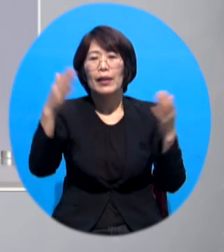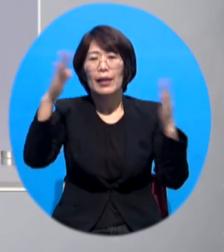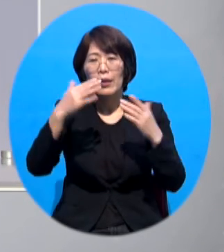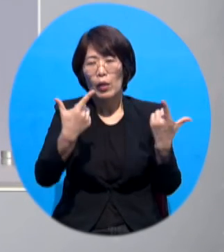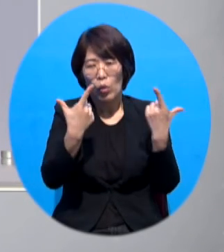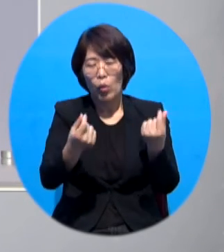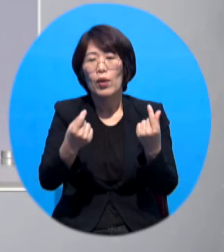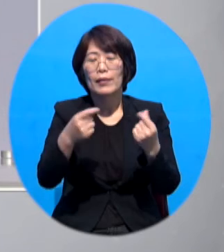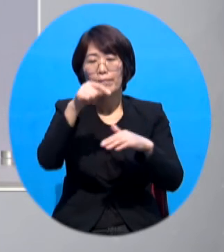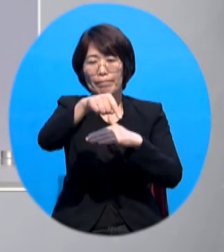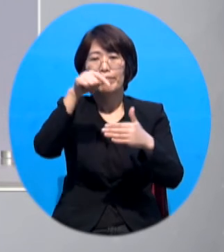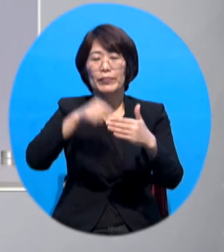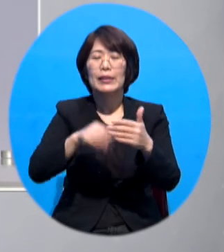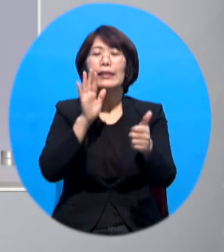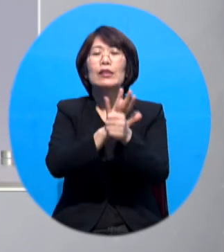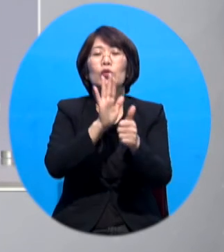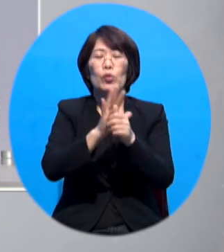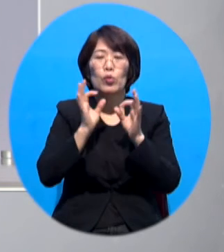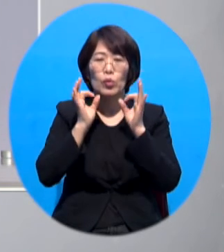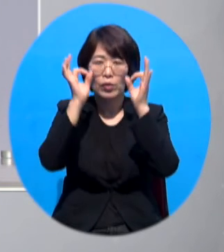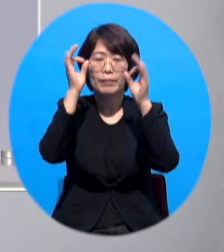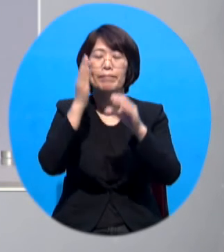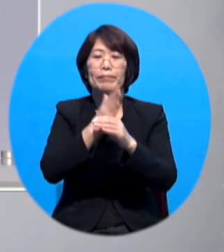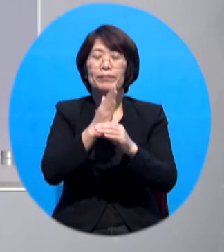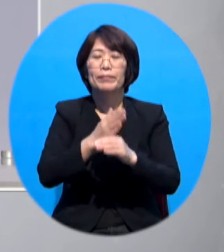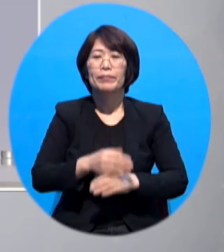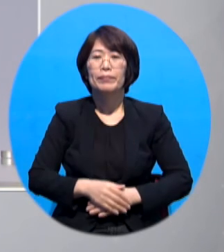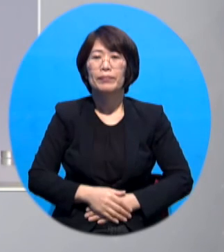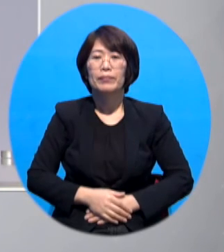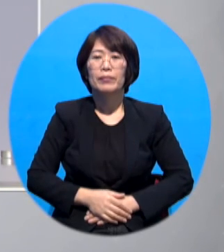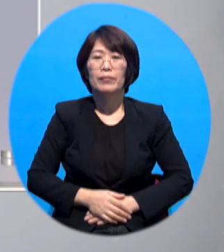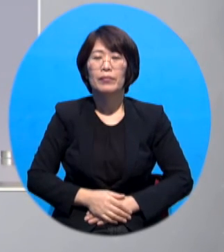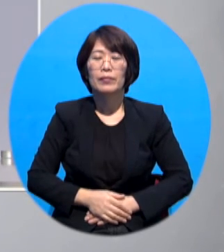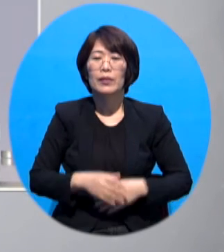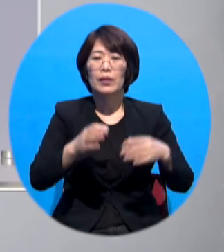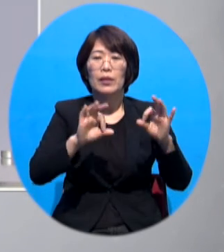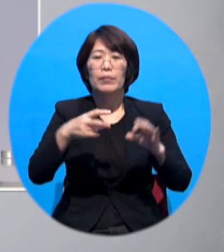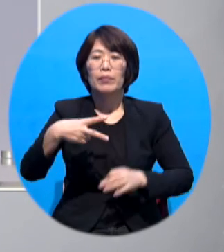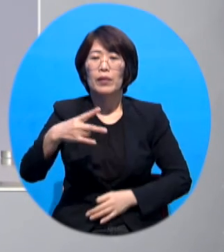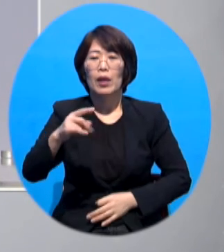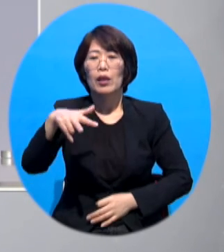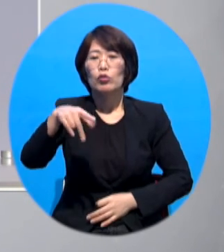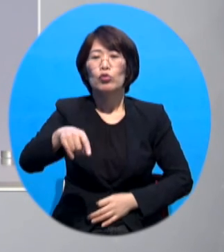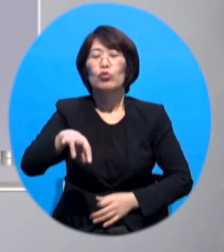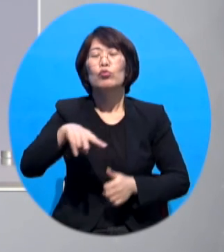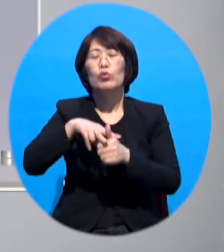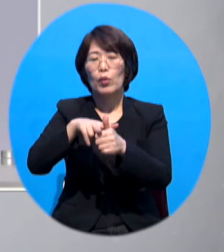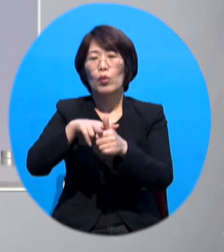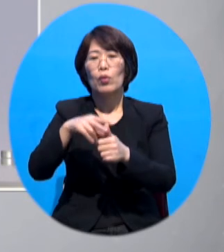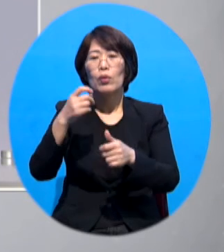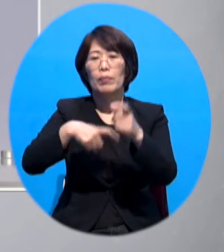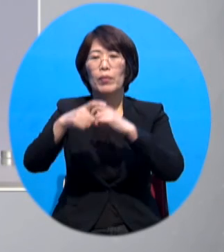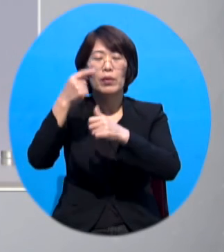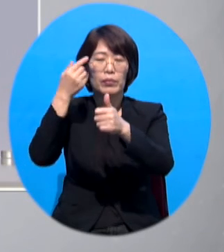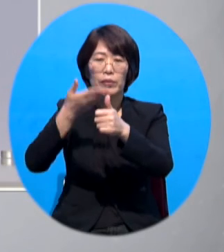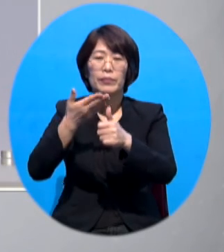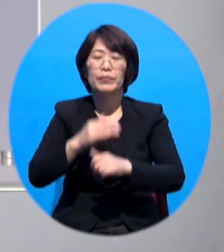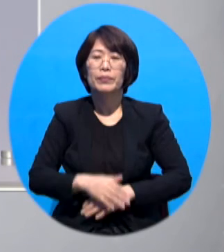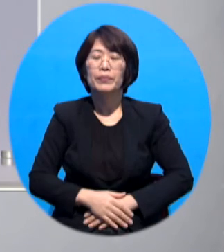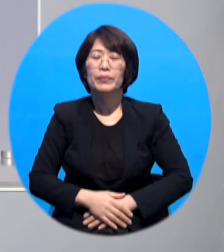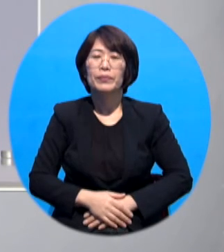지원하고 함께 하도록 지금 노력을 하고 있습니다 4 김대중 후보 보충 젊은 30조 드리겠습니다